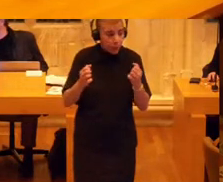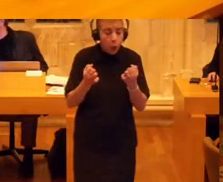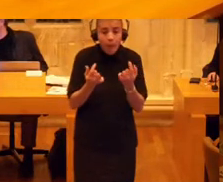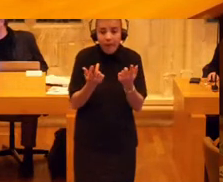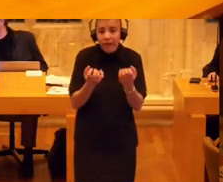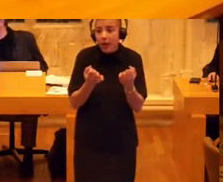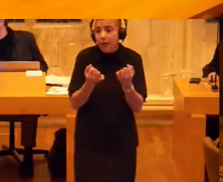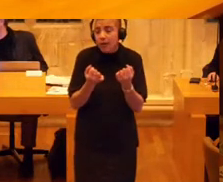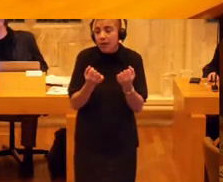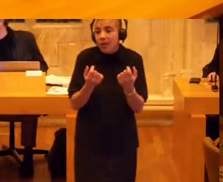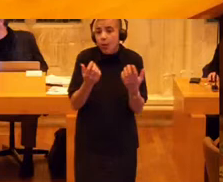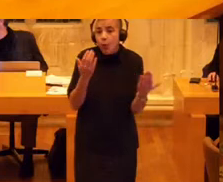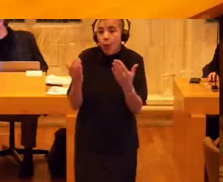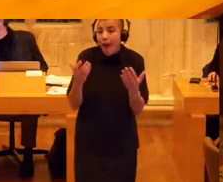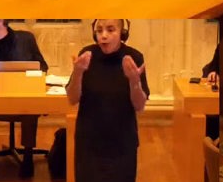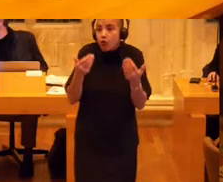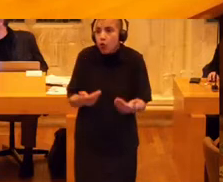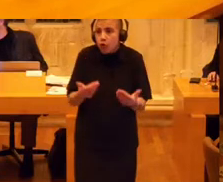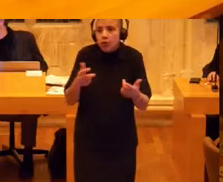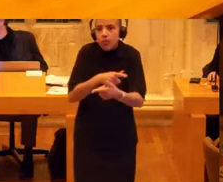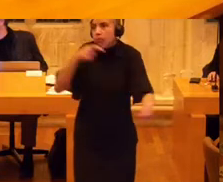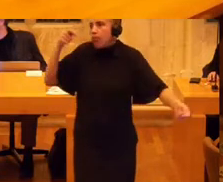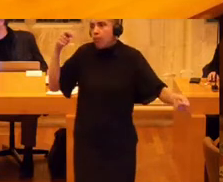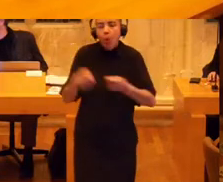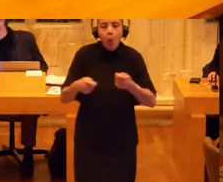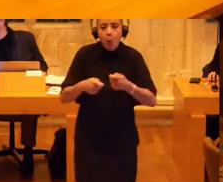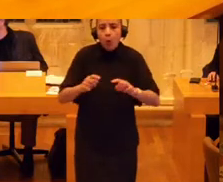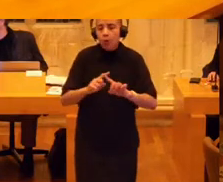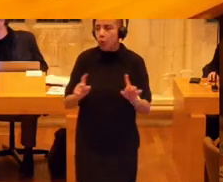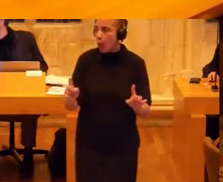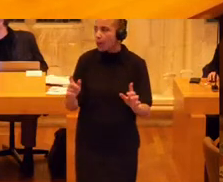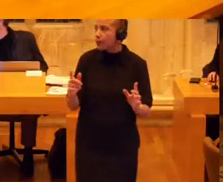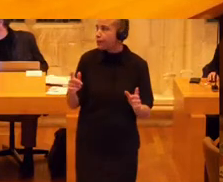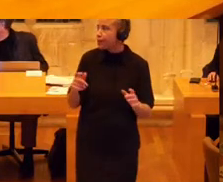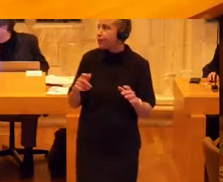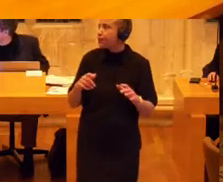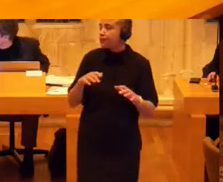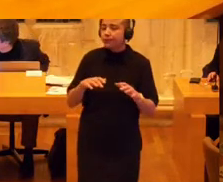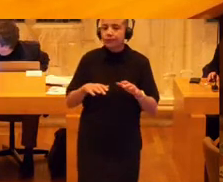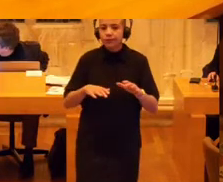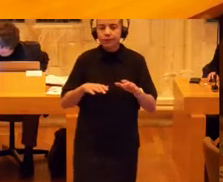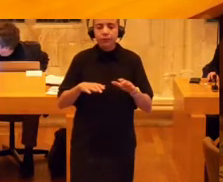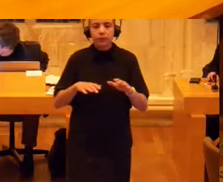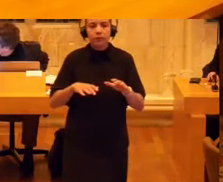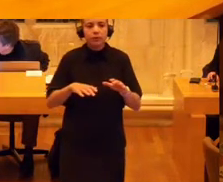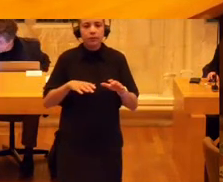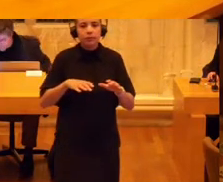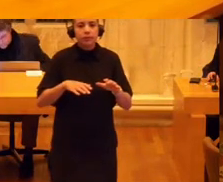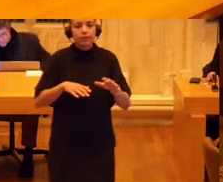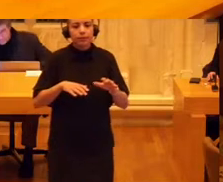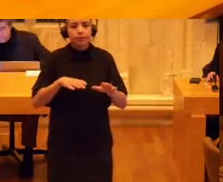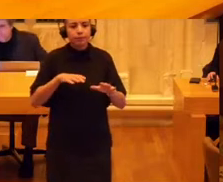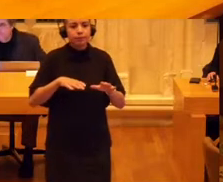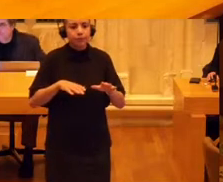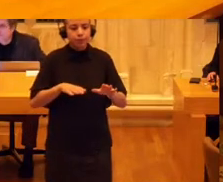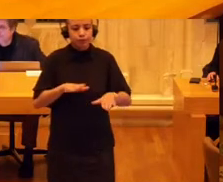il n'y a pas grand changement par rapport à aujourd'hui. Voilà. Pour te répondre, Francis, bon, tu as remarqué que sur le plan, effectivement, il y avait un